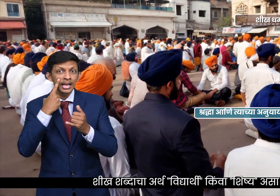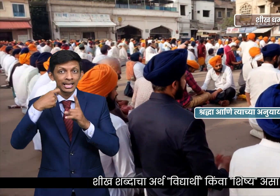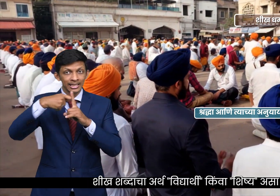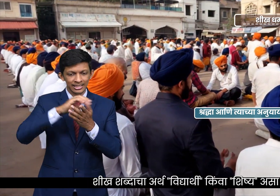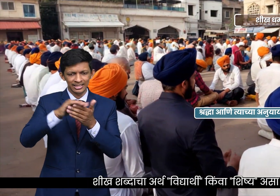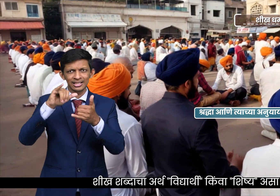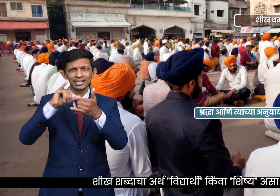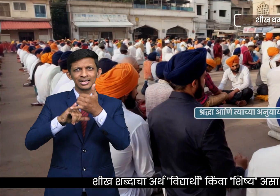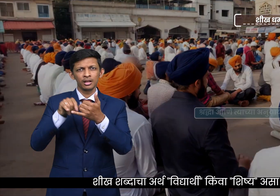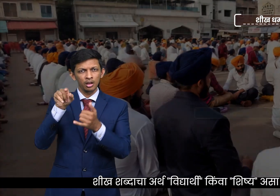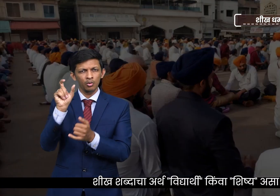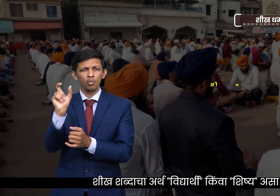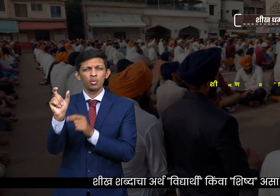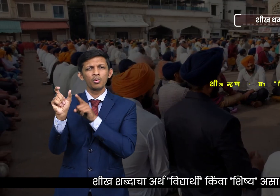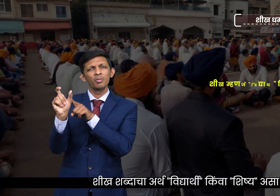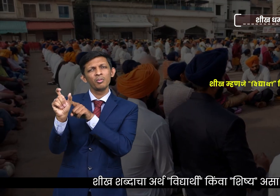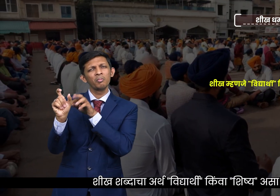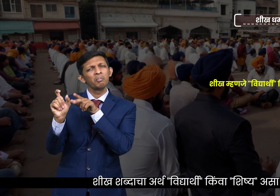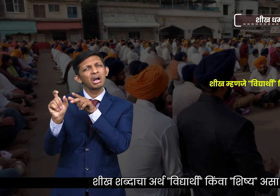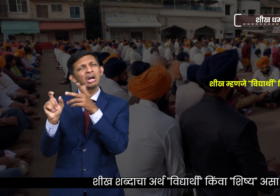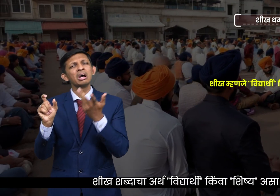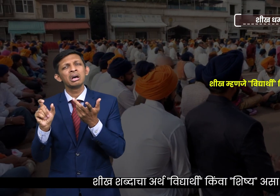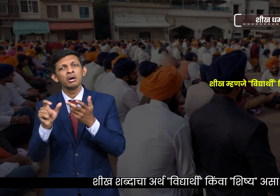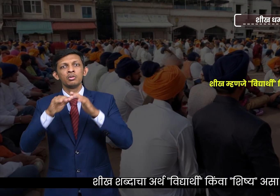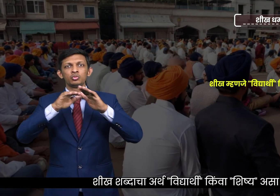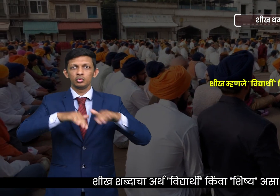अर्थ विद्यार्थी किंवा शिष्य असा होतो.